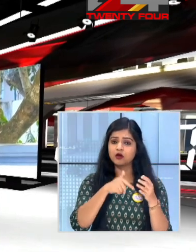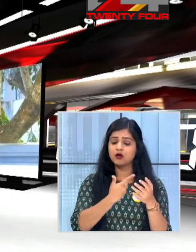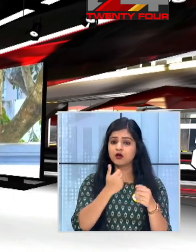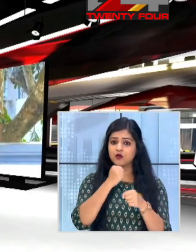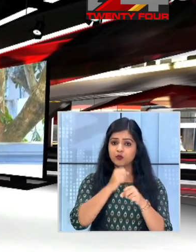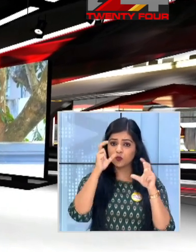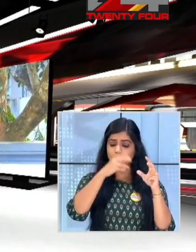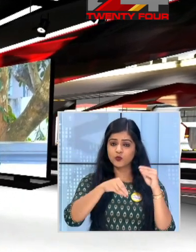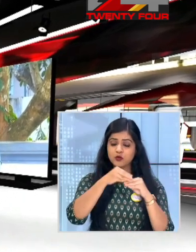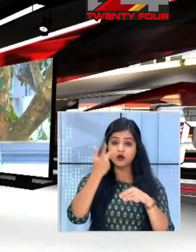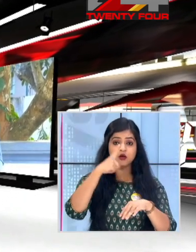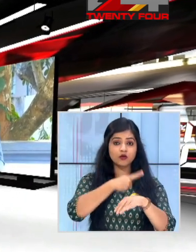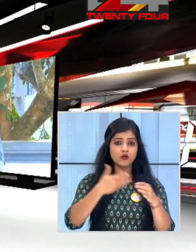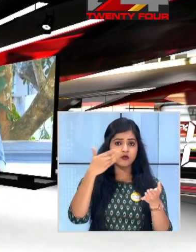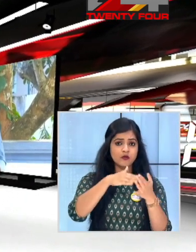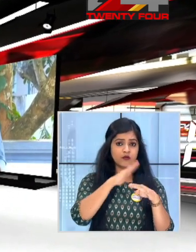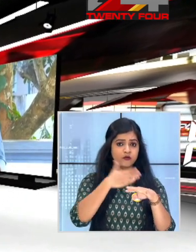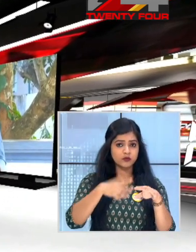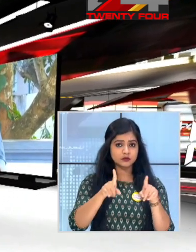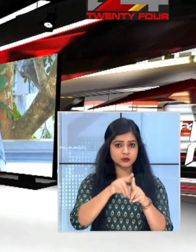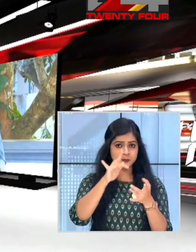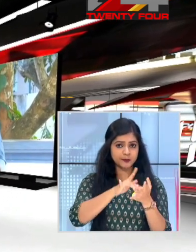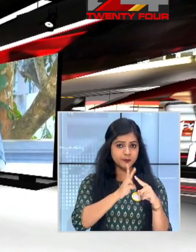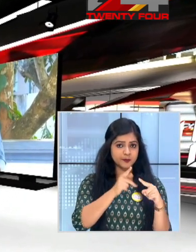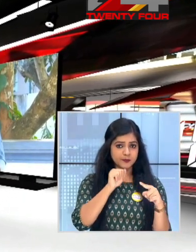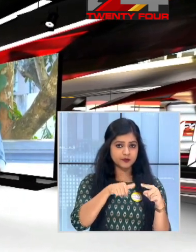ഈ കടുവയുടെ സാന്നിധ്യം ഉണ്ടായ ഇടമല്ല മറ്റോ ആണോ?